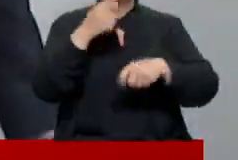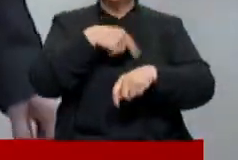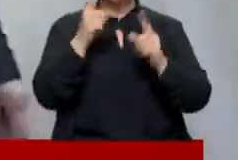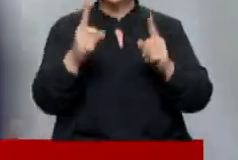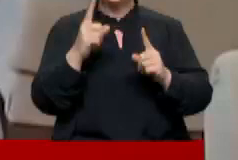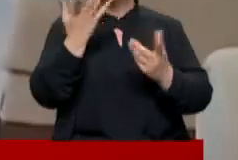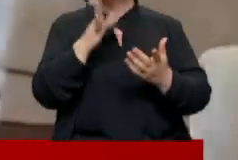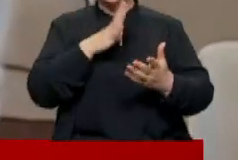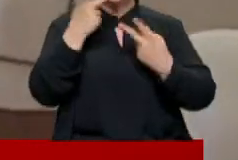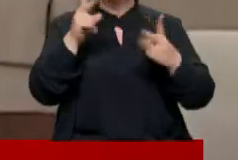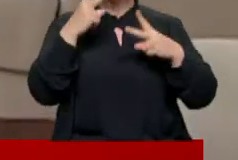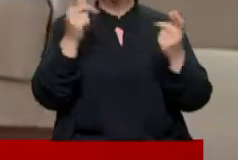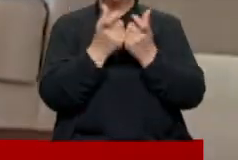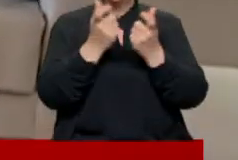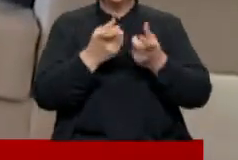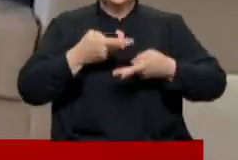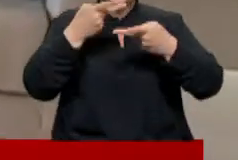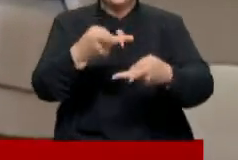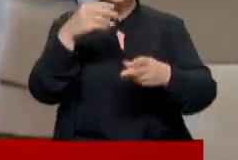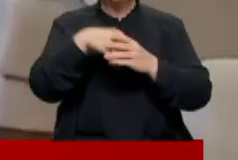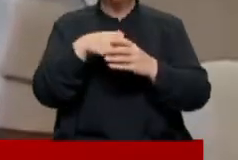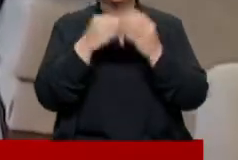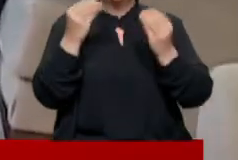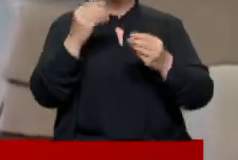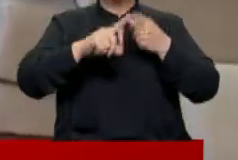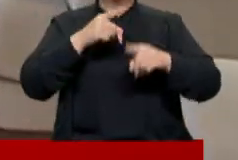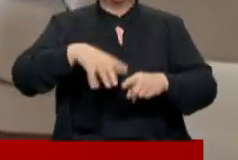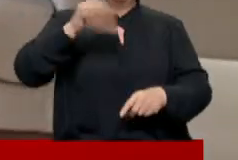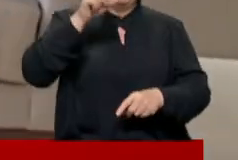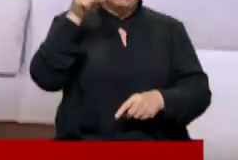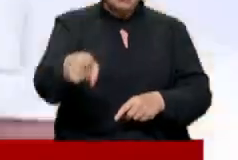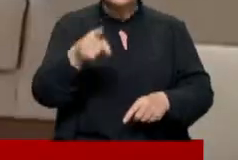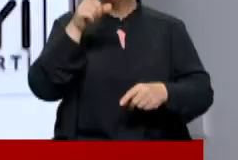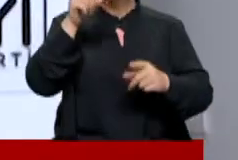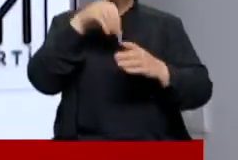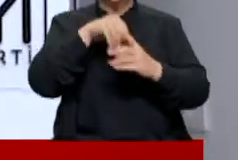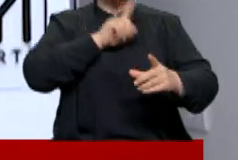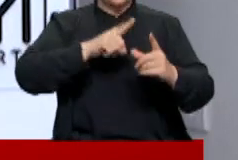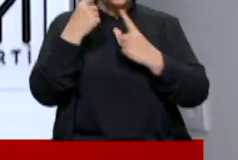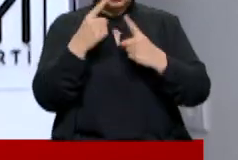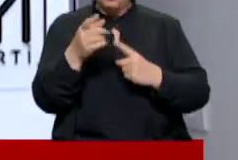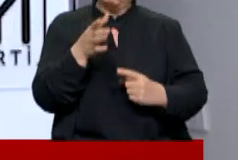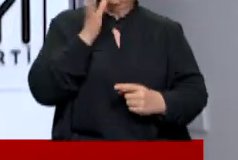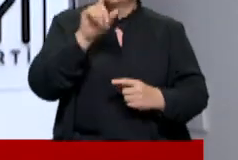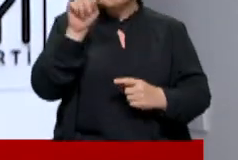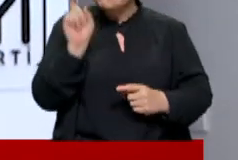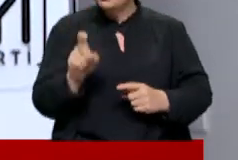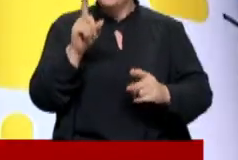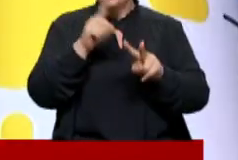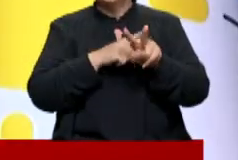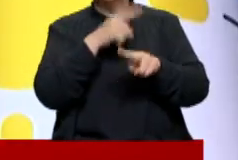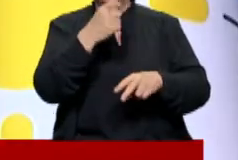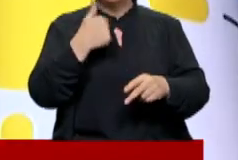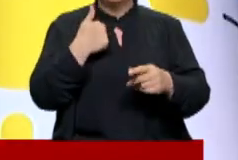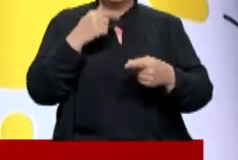süresindeki icraatlarını açıklayacağı toplantıya davet etmek için gitti İyi Parti Genel Merkezi'ne. İçeride adaylık konuşuldu mu bilinmiyor ama Yavaş'a soruldu.